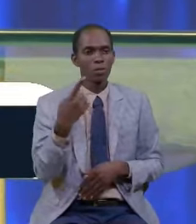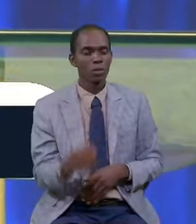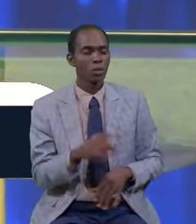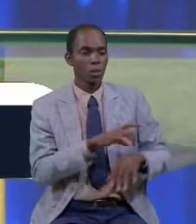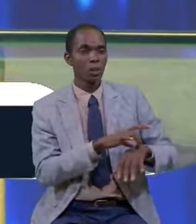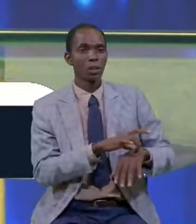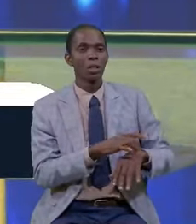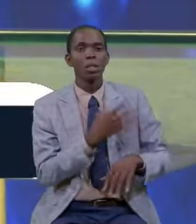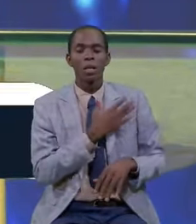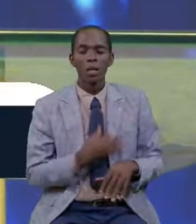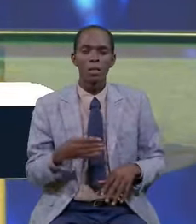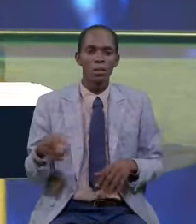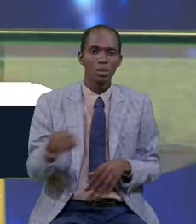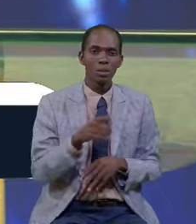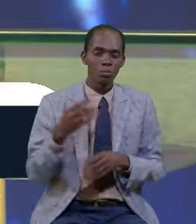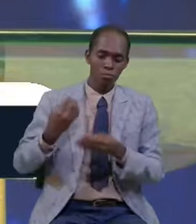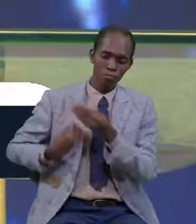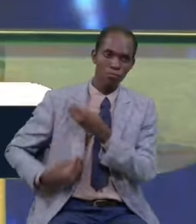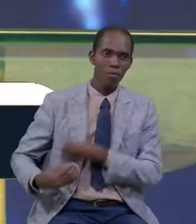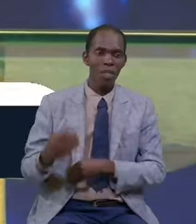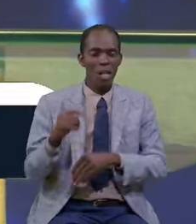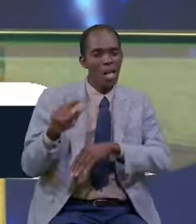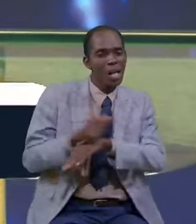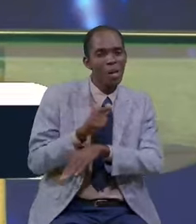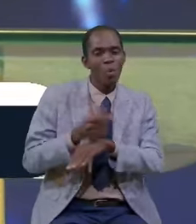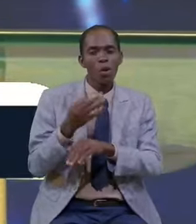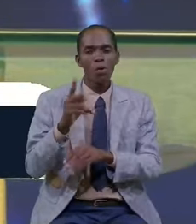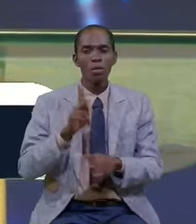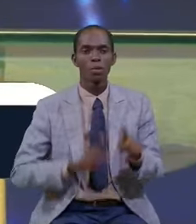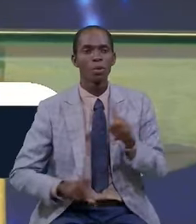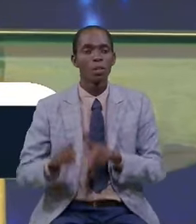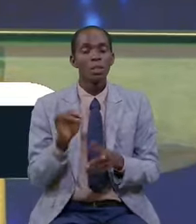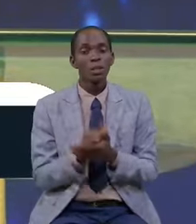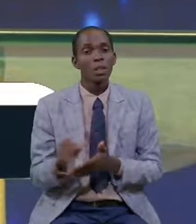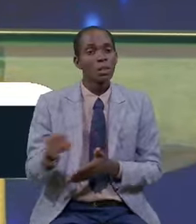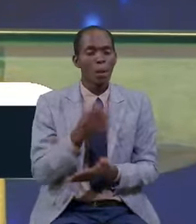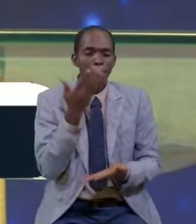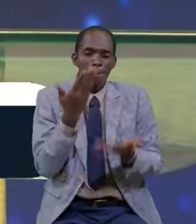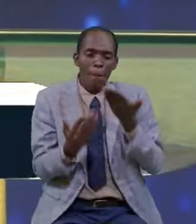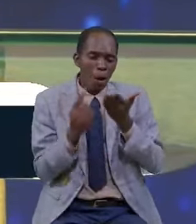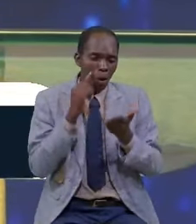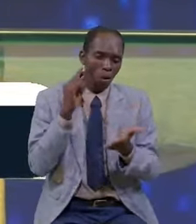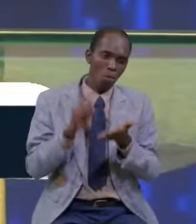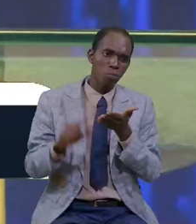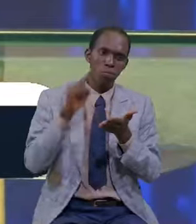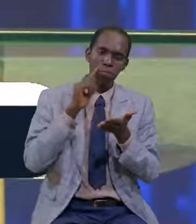ils possédèrent le fruit du travail des peuples, afin qu'ils gardassent ses